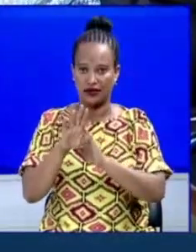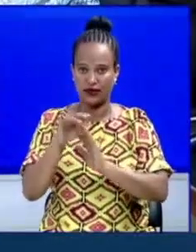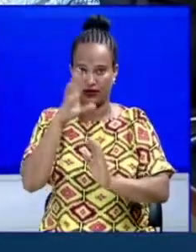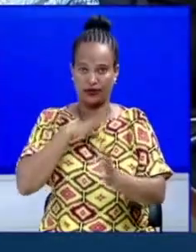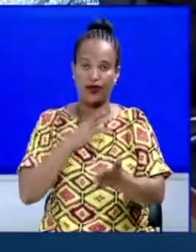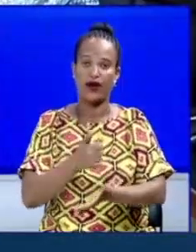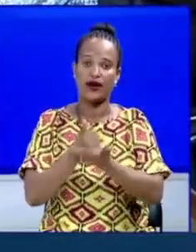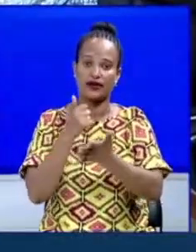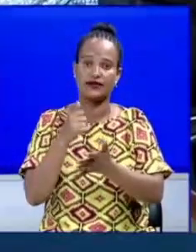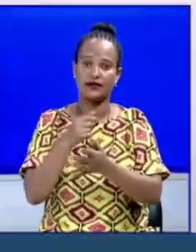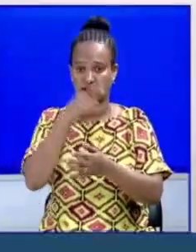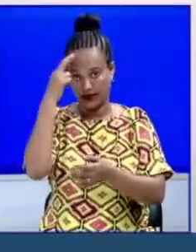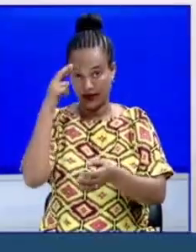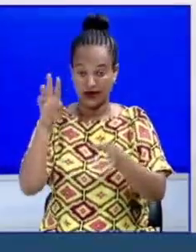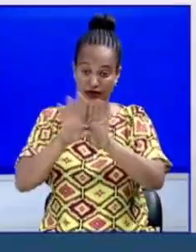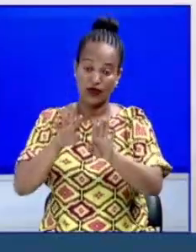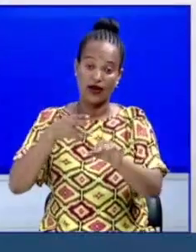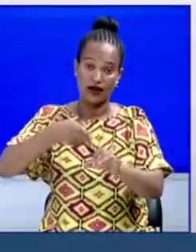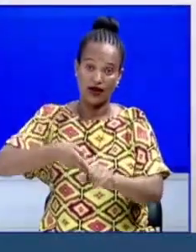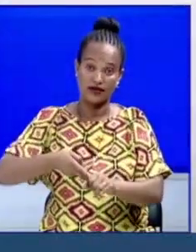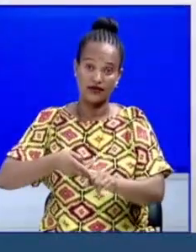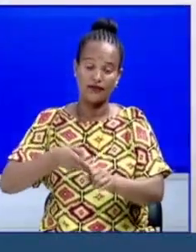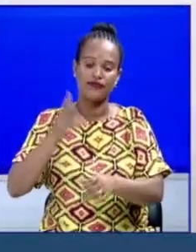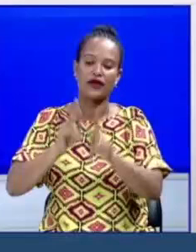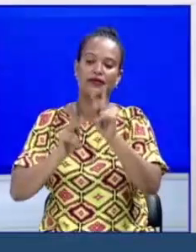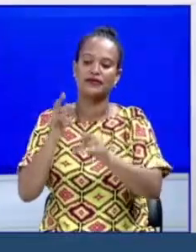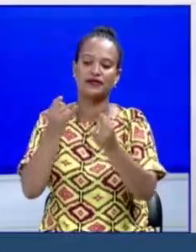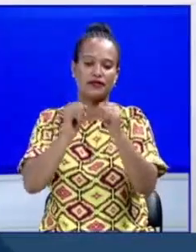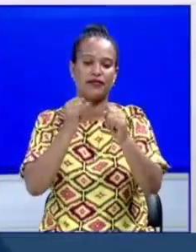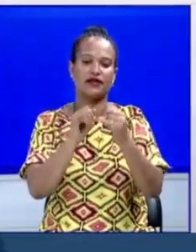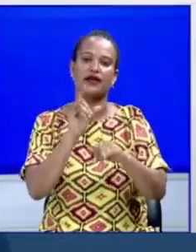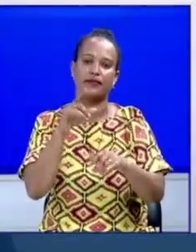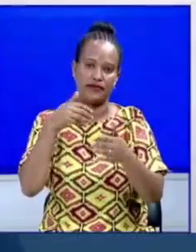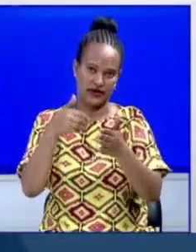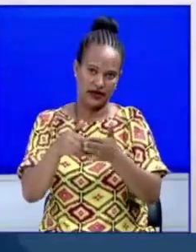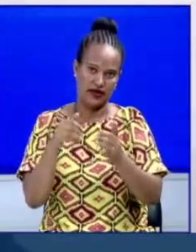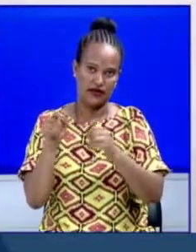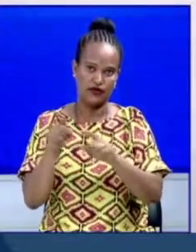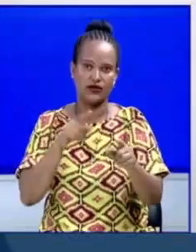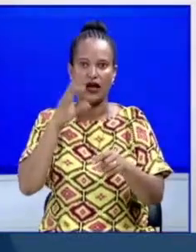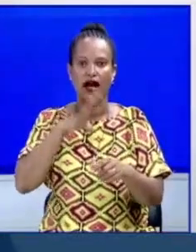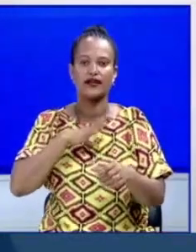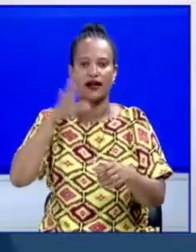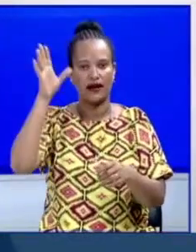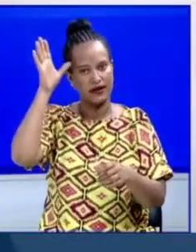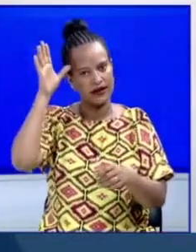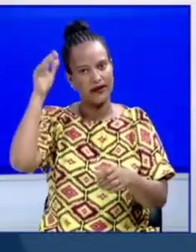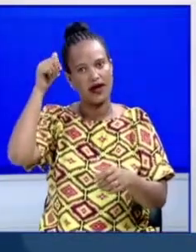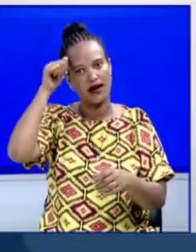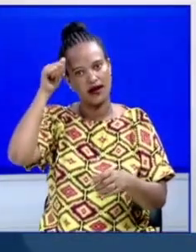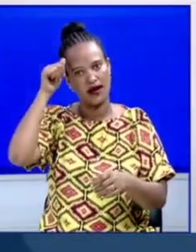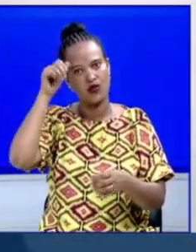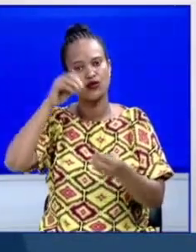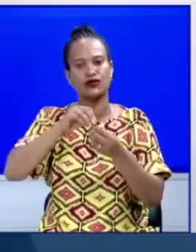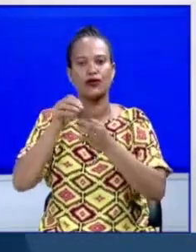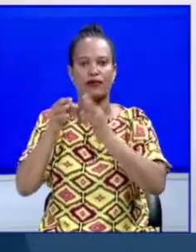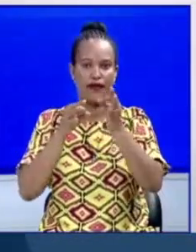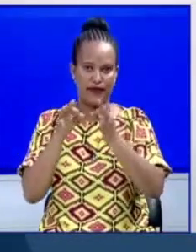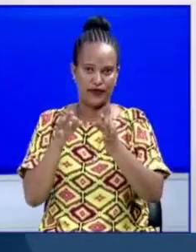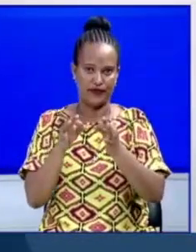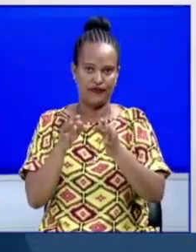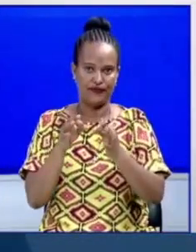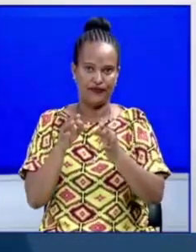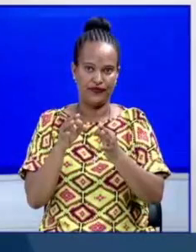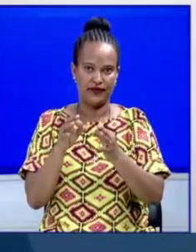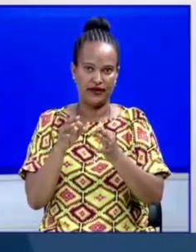ሰብኣዊ ሓገዝ ብሰንኪ ዕፅዋ ነዳዲ ናብ ህዝቢ ክባፃሕ ከም ዘይከኣለ እውን ኣይተ ገብረ እግዚኣብሔር ኣረጋዊ ወሲኾም ሓቢሮም። ናብ